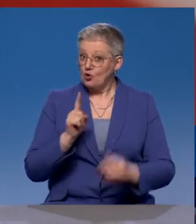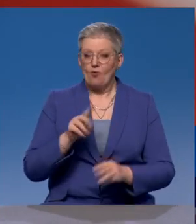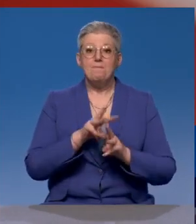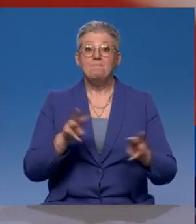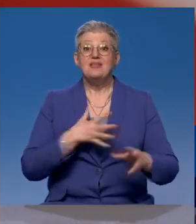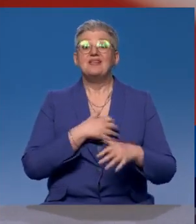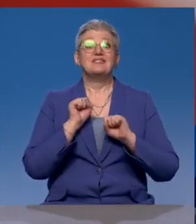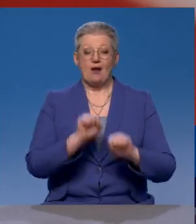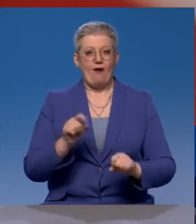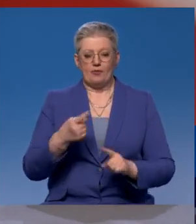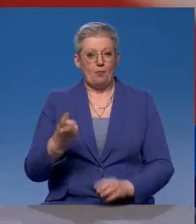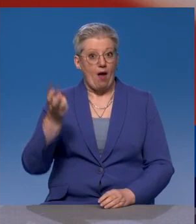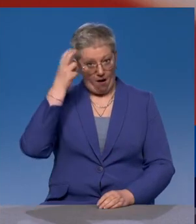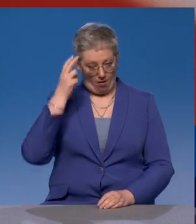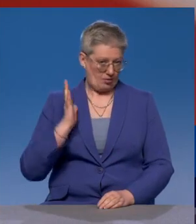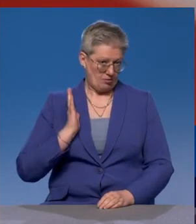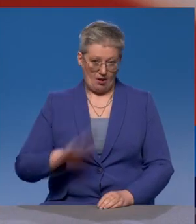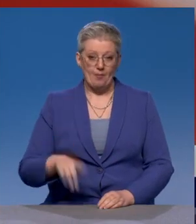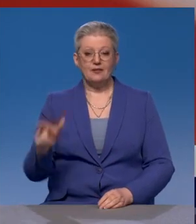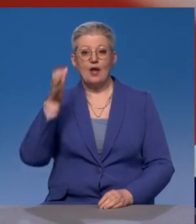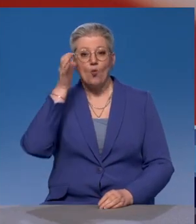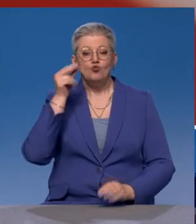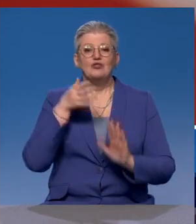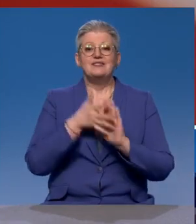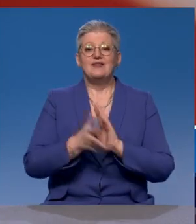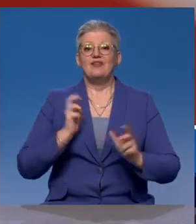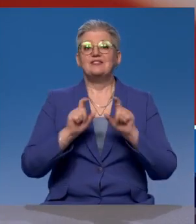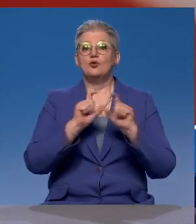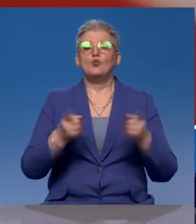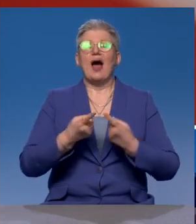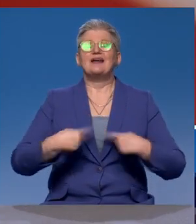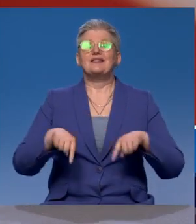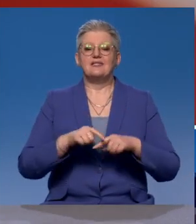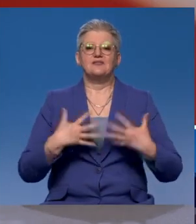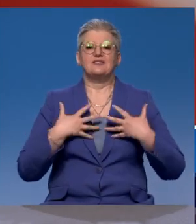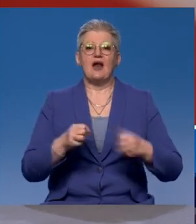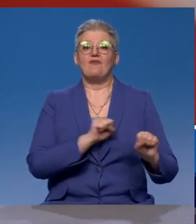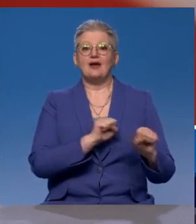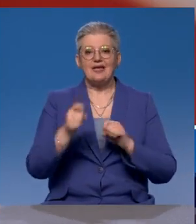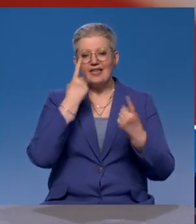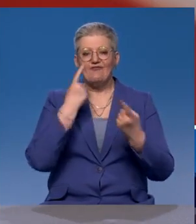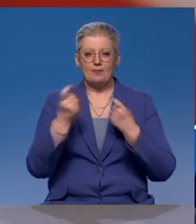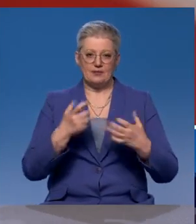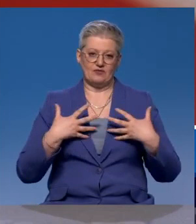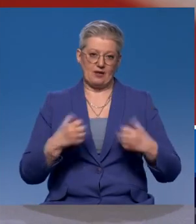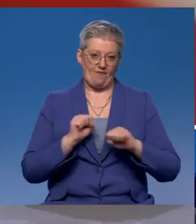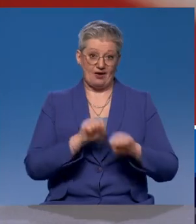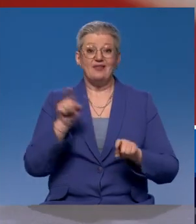такое в голову не пришло. Так. Это научно-исследовательский институт организации здравоохранения и информатизации здравоохранения. То есть там